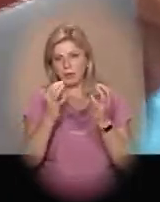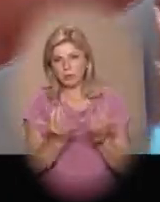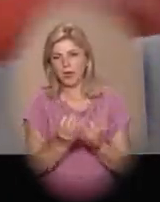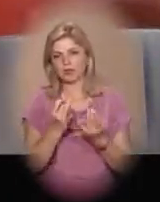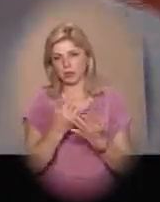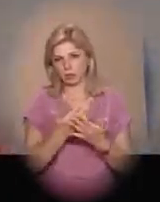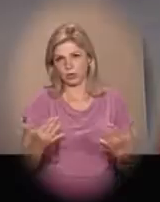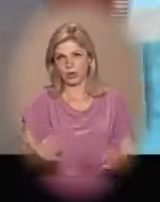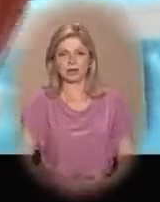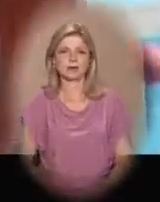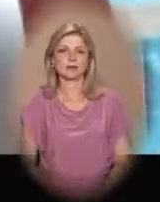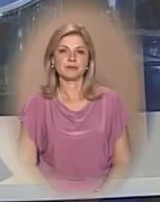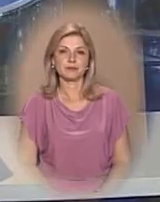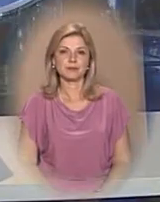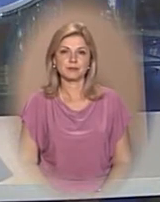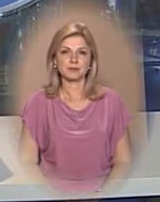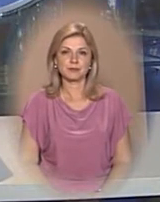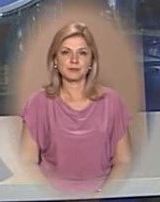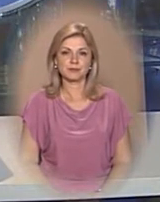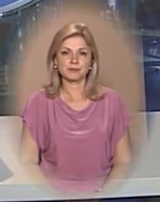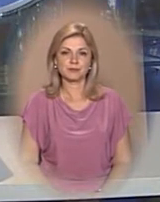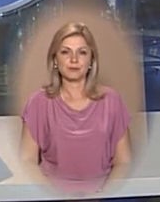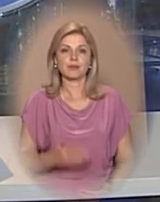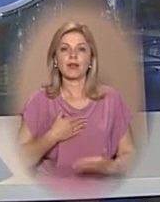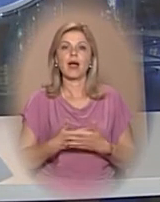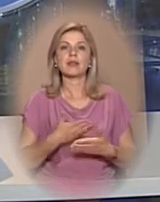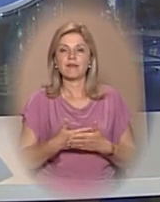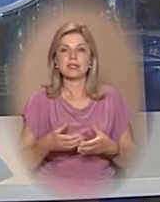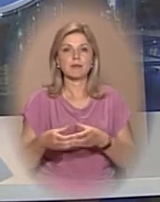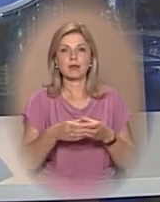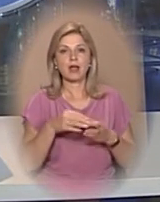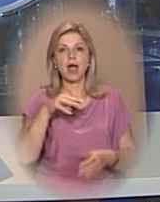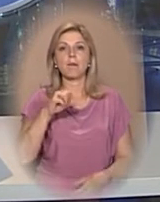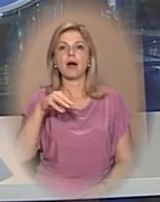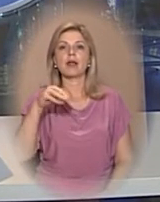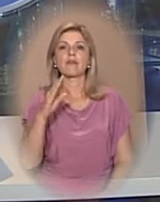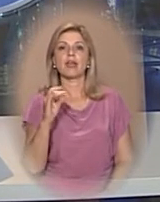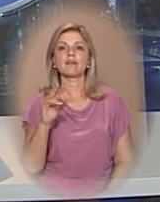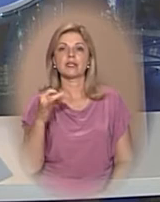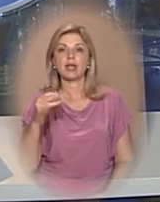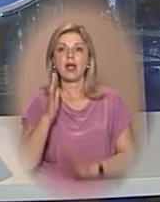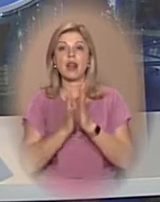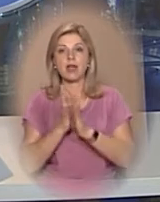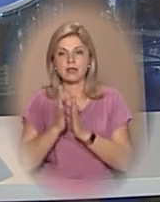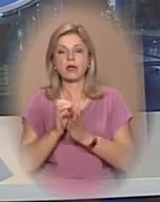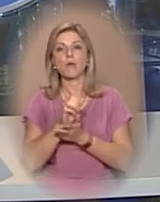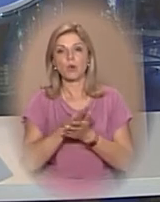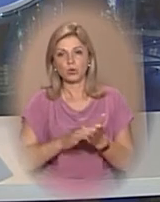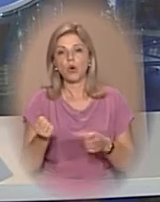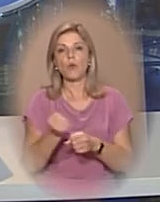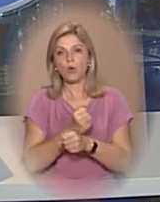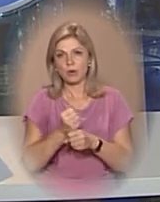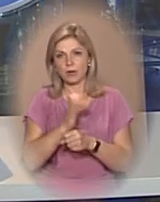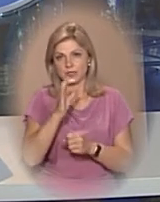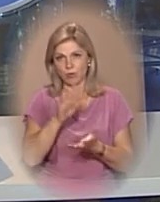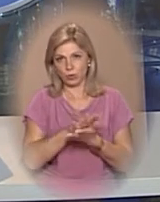новини Миколаївщини. А активісти спільноти «Матвіївський ліс» продовжують нерівну боротьбу зі сміттям в рідному